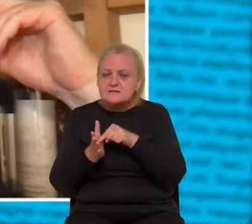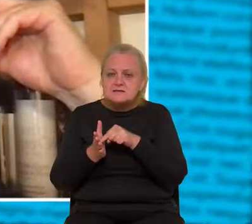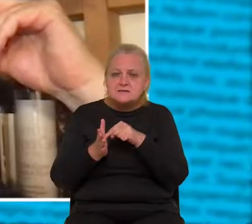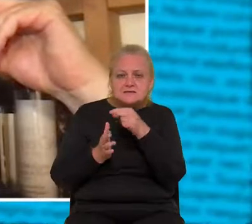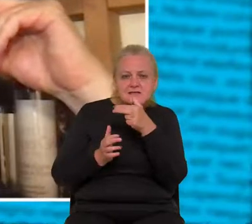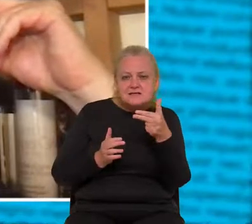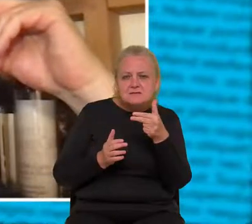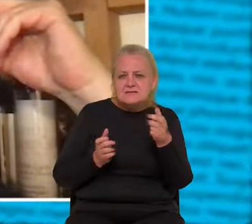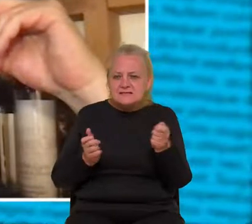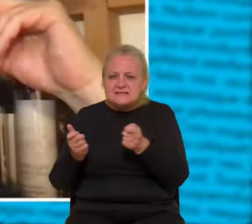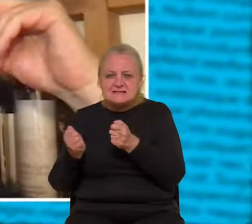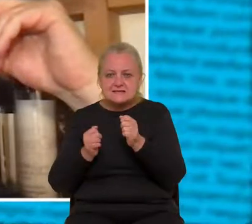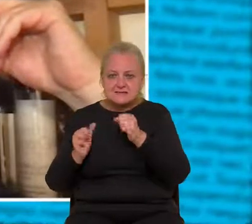rzeczy, żebyśmy mogli